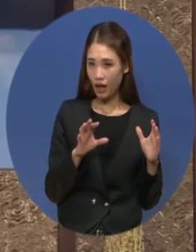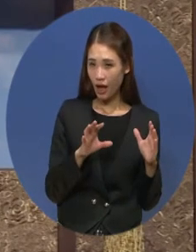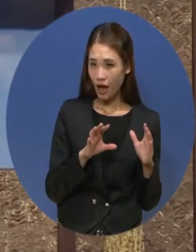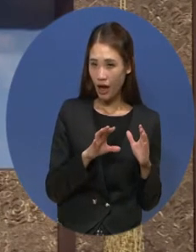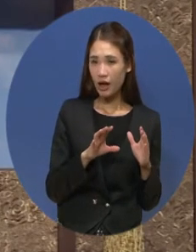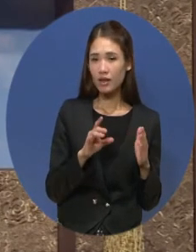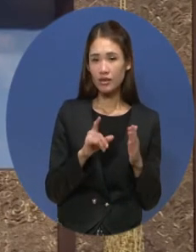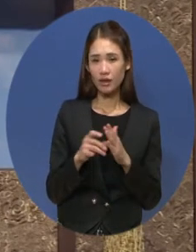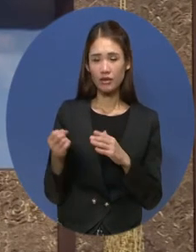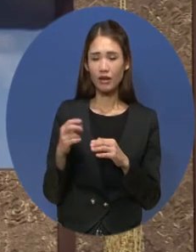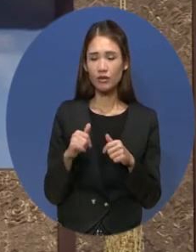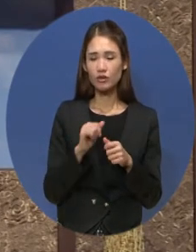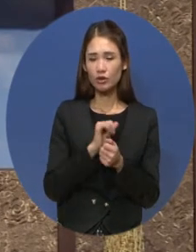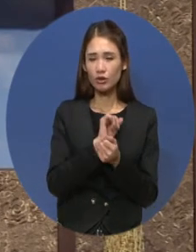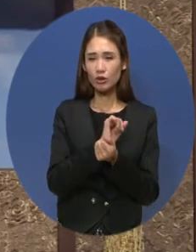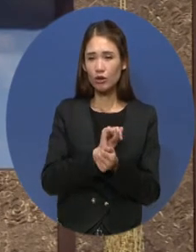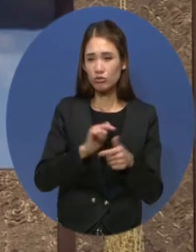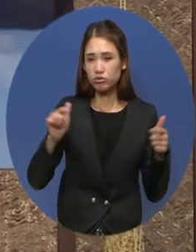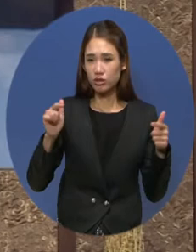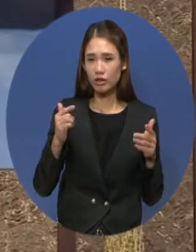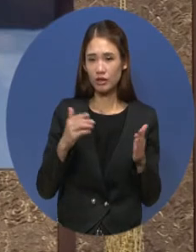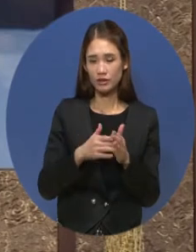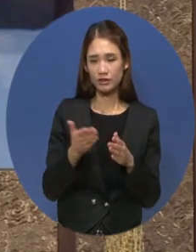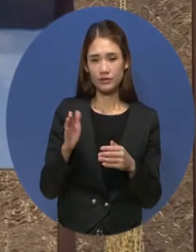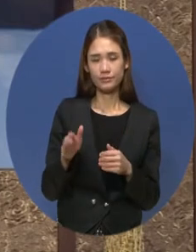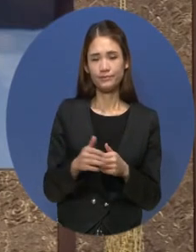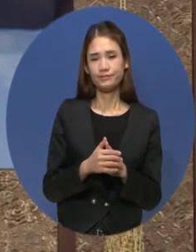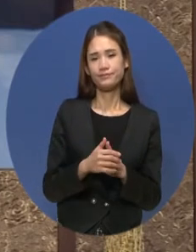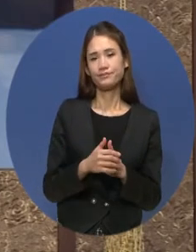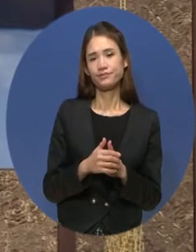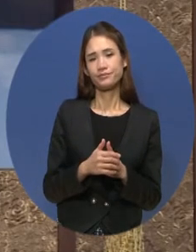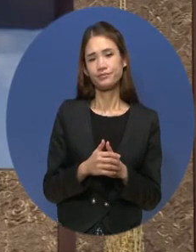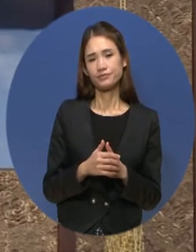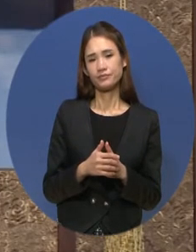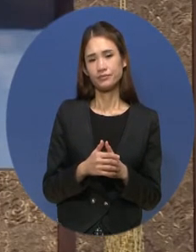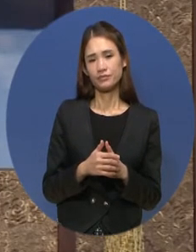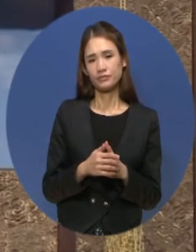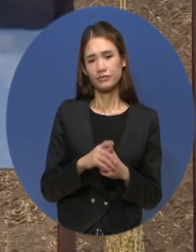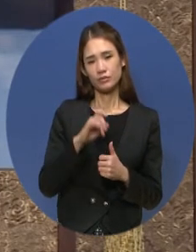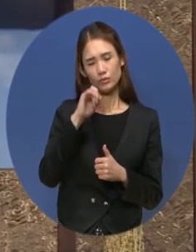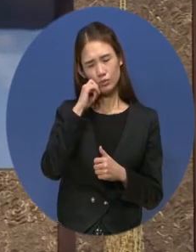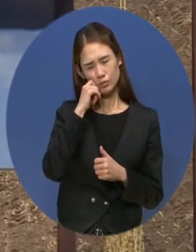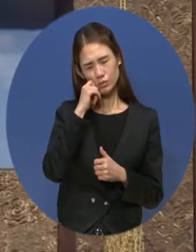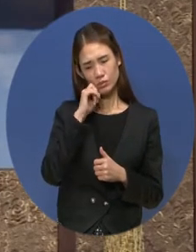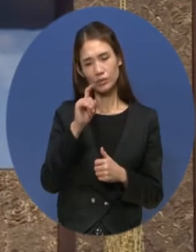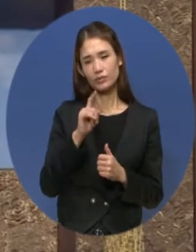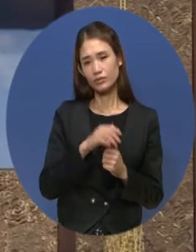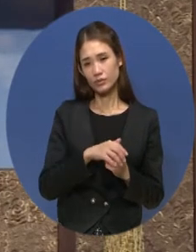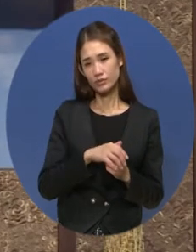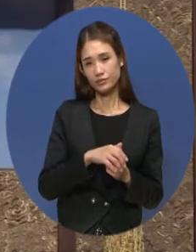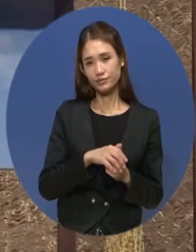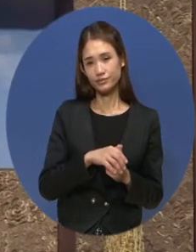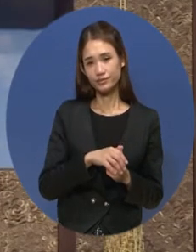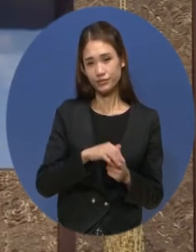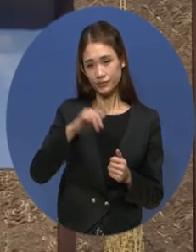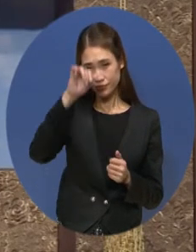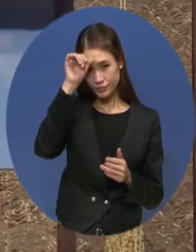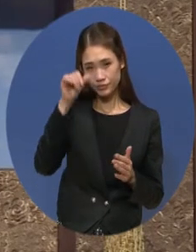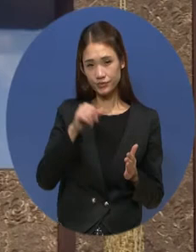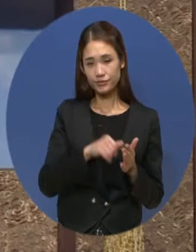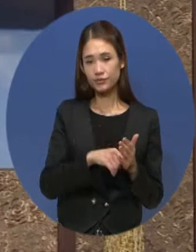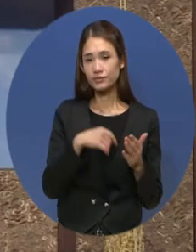되다가 다시 확산이 됐는데 어 그래서 많은 어려운 점은 일단 저희가 전체의 그